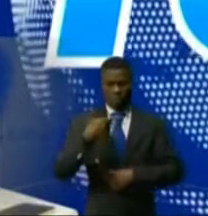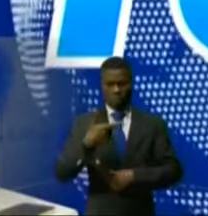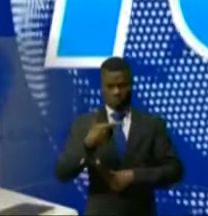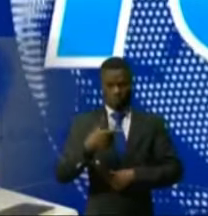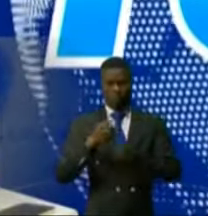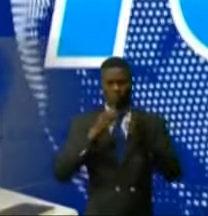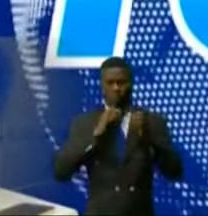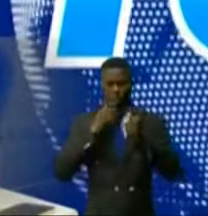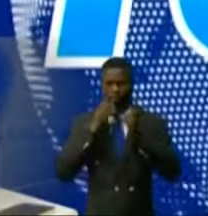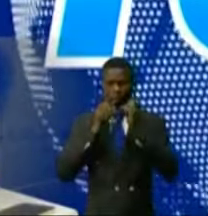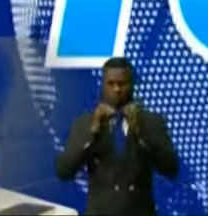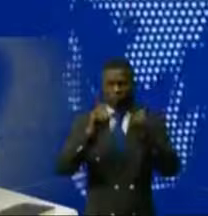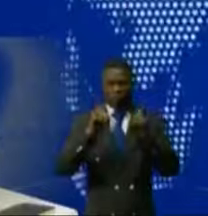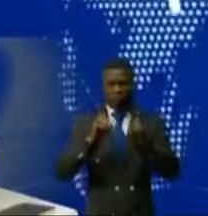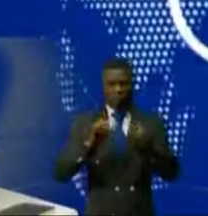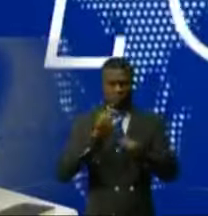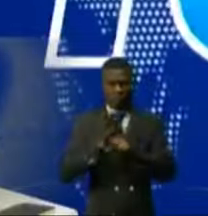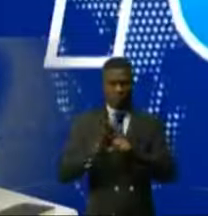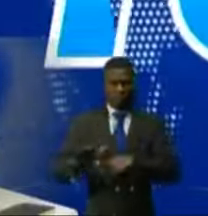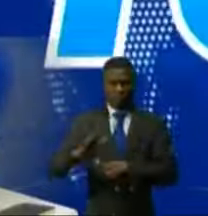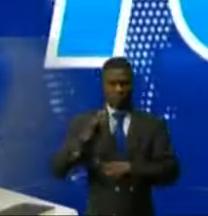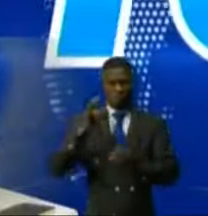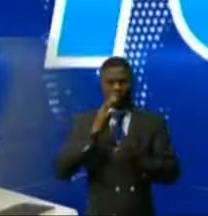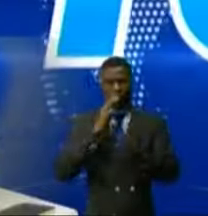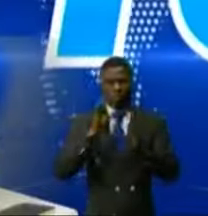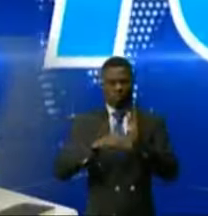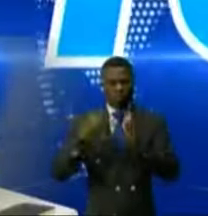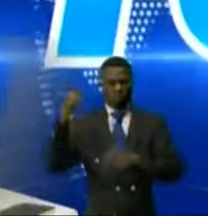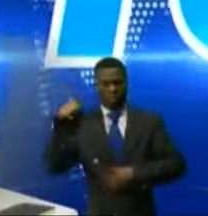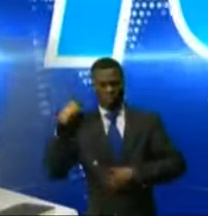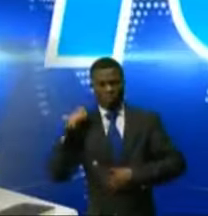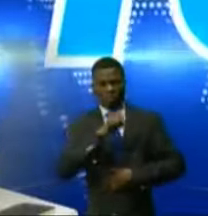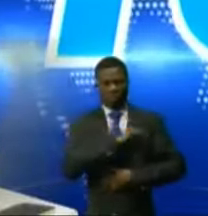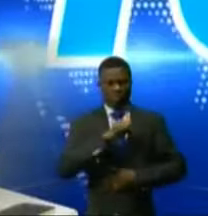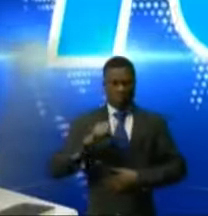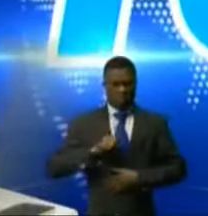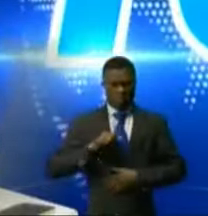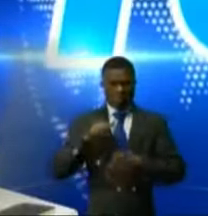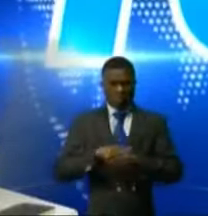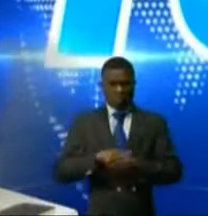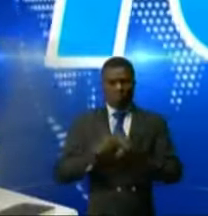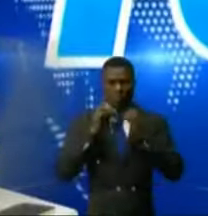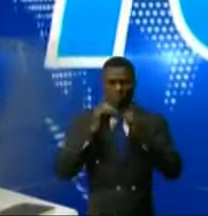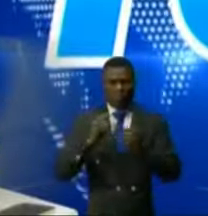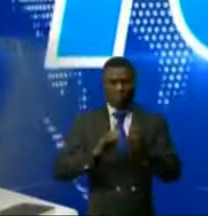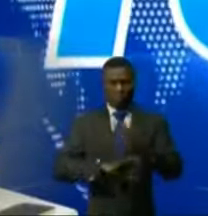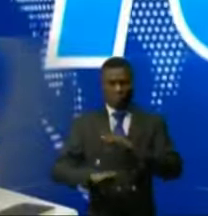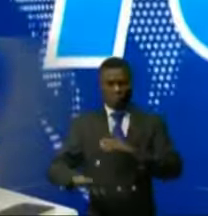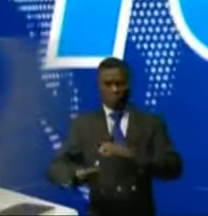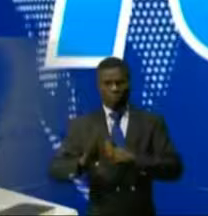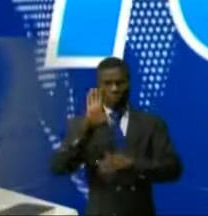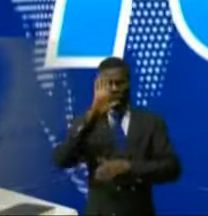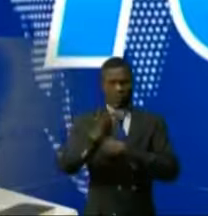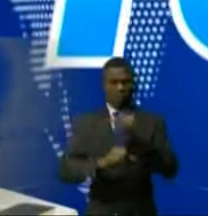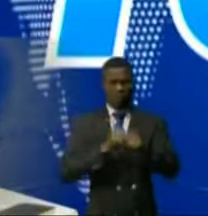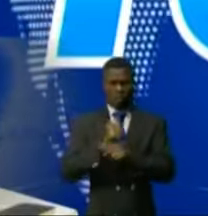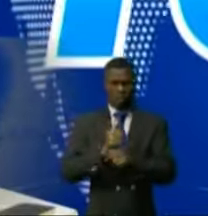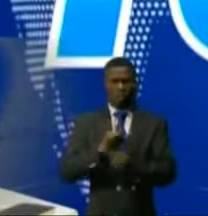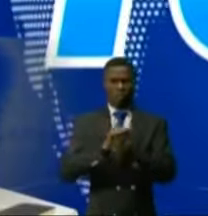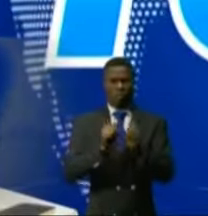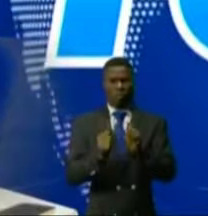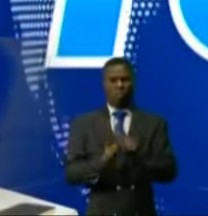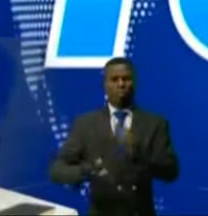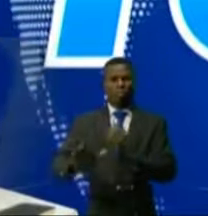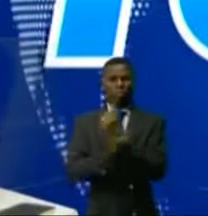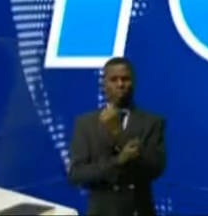de son adresse à la nation devant les deux chambres du Parlement congolais réunies en congrès. Dans son dernier discours quinquennal sur l'état de la nation